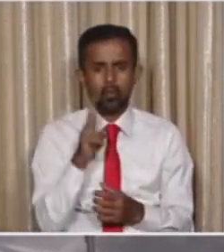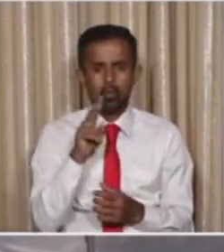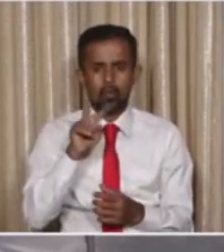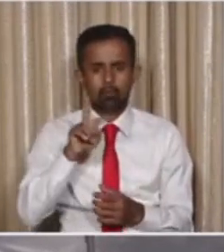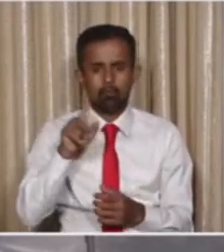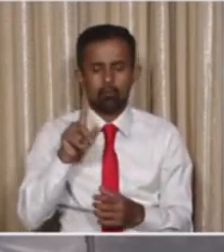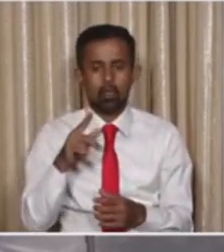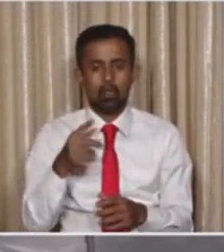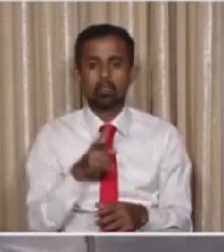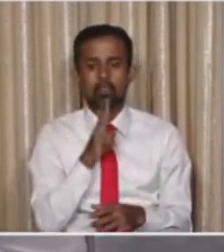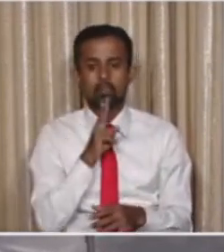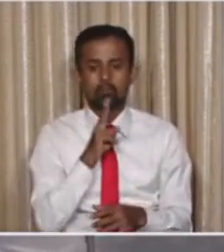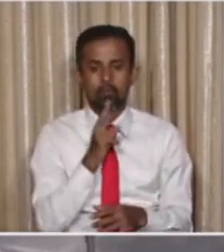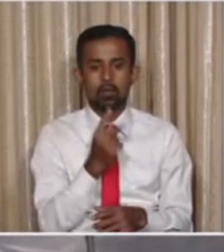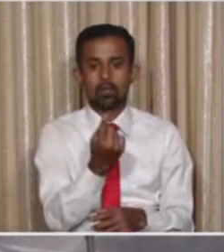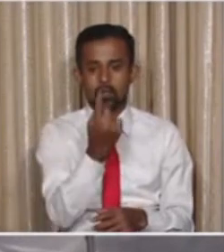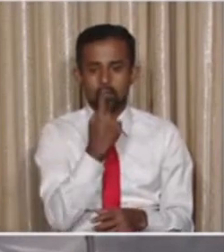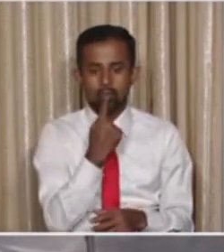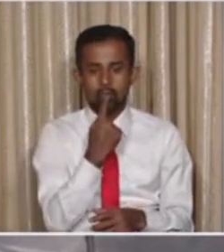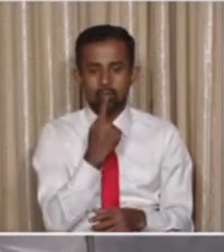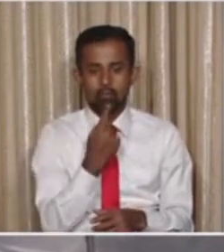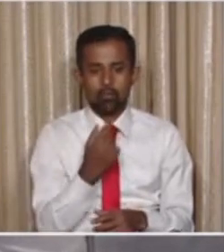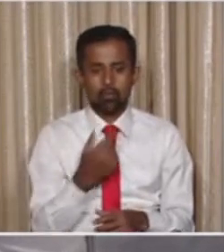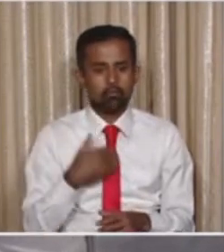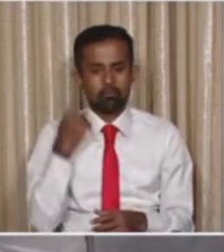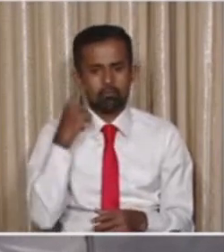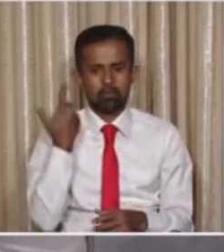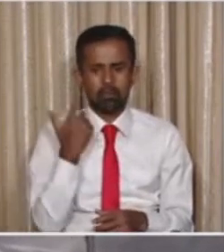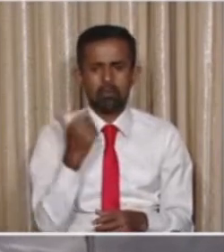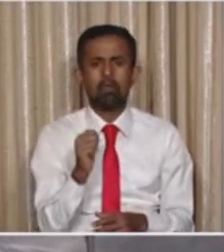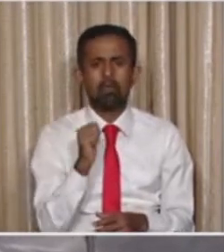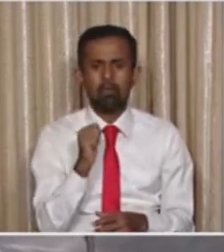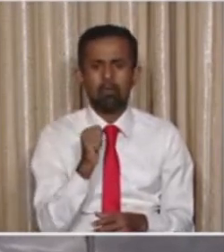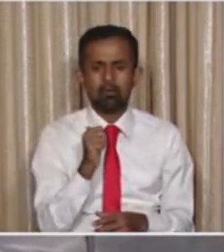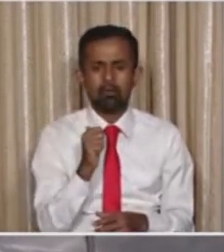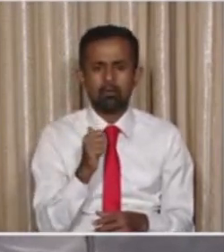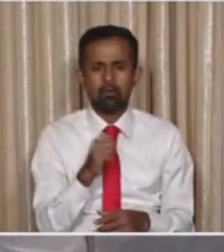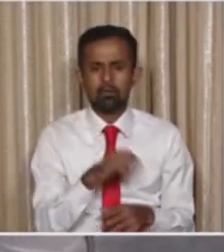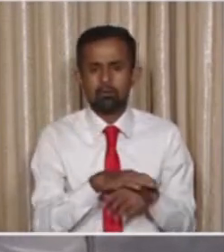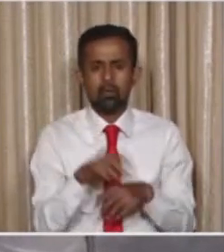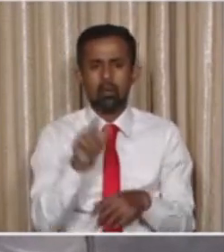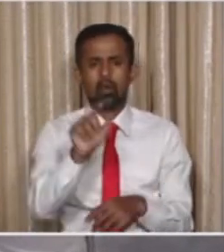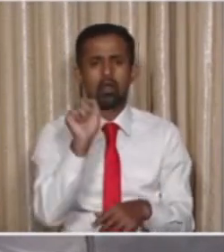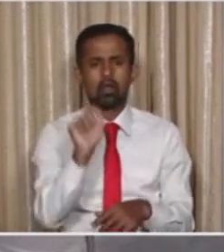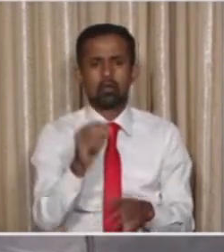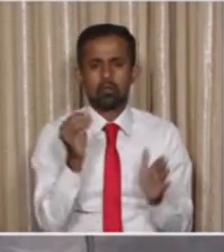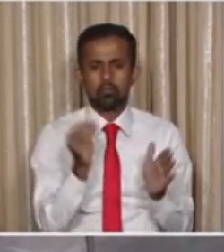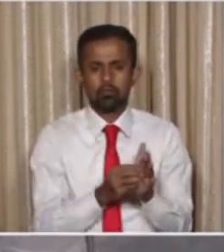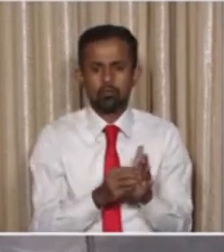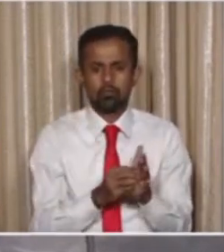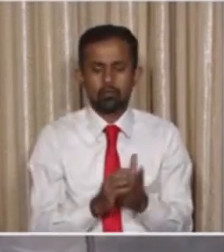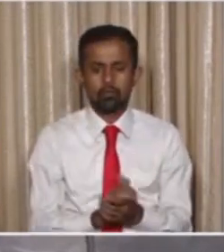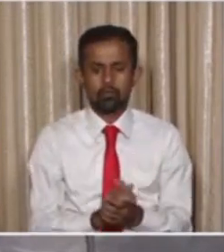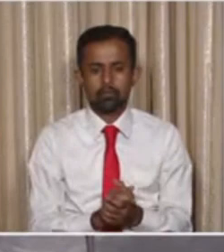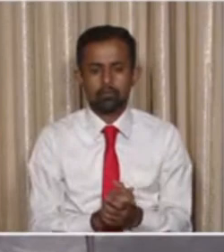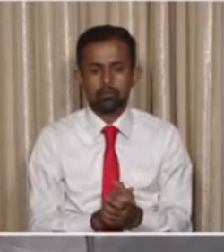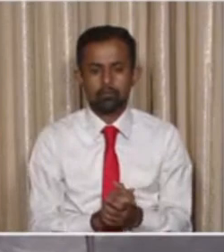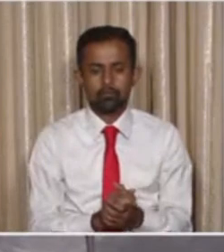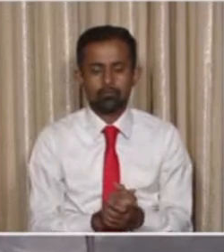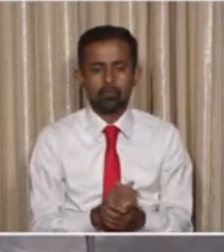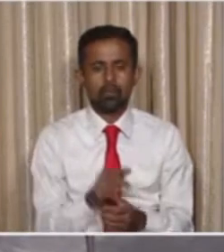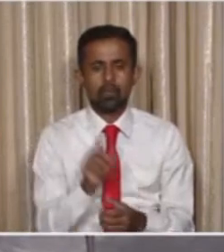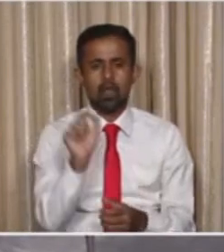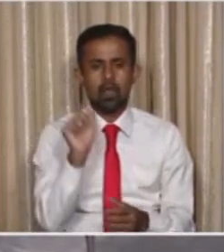දවල්. මොකද එතුමා කිව්වේ? එතුමා කියනවා sir I don't understand why they are dragging your name into this. You have never spoken to me on this